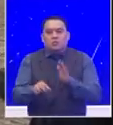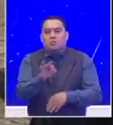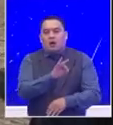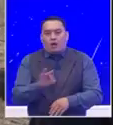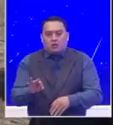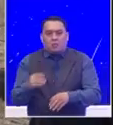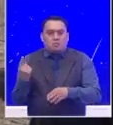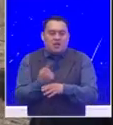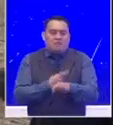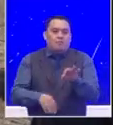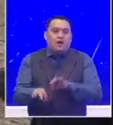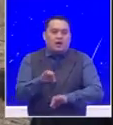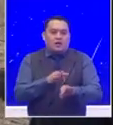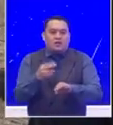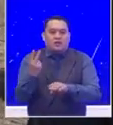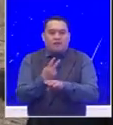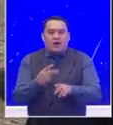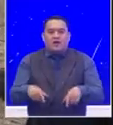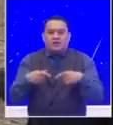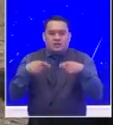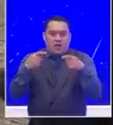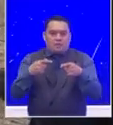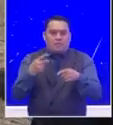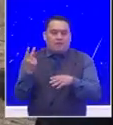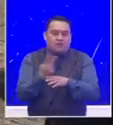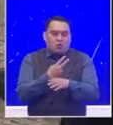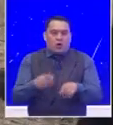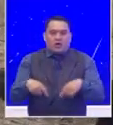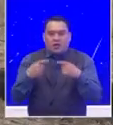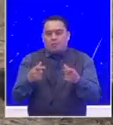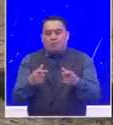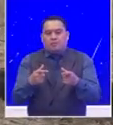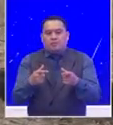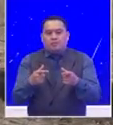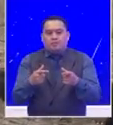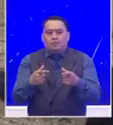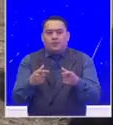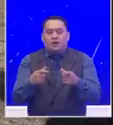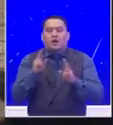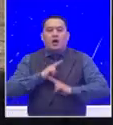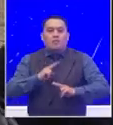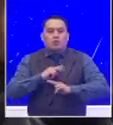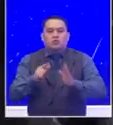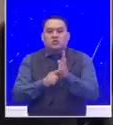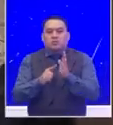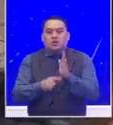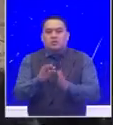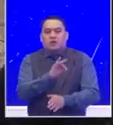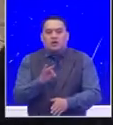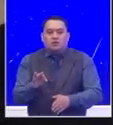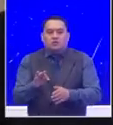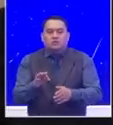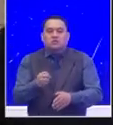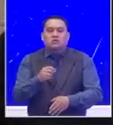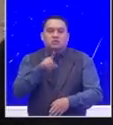от первоначального проекта. Проект два этапа. Сейчас мы работаем по второй очереди. Работа на 70%, озеленение